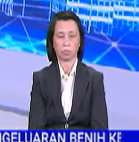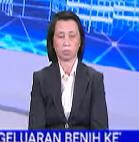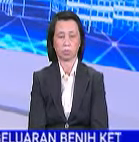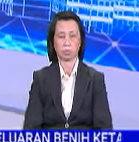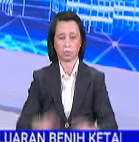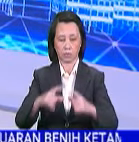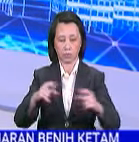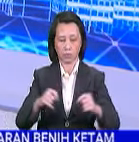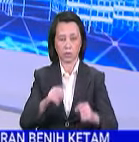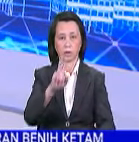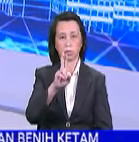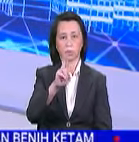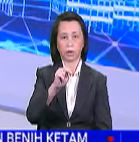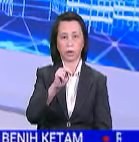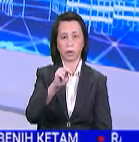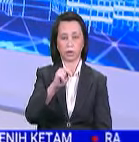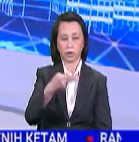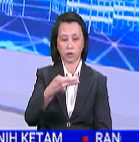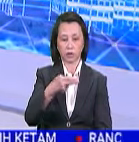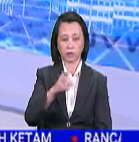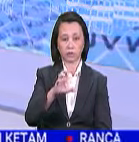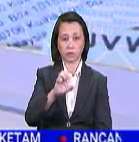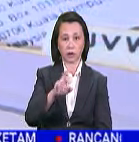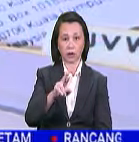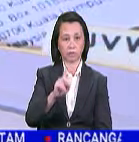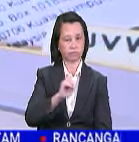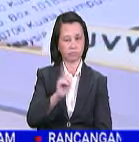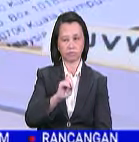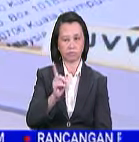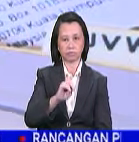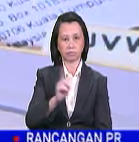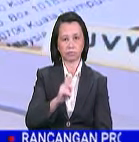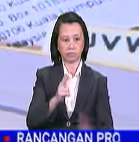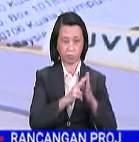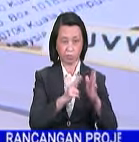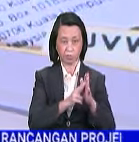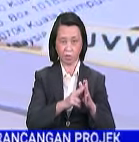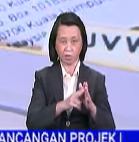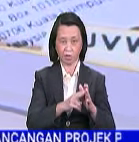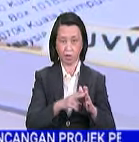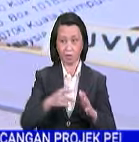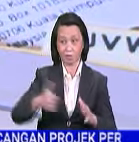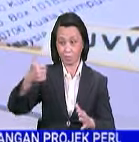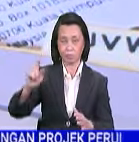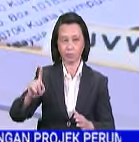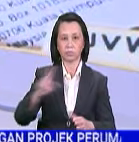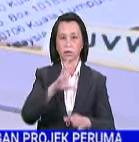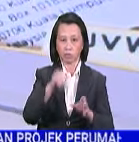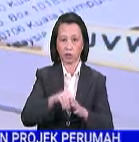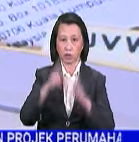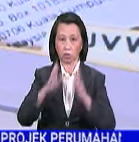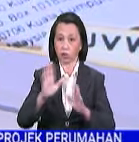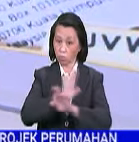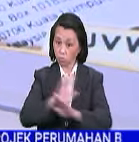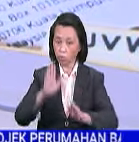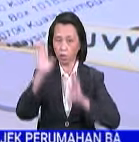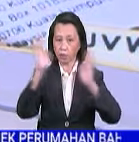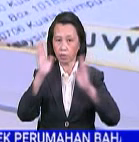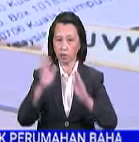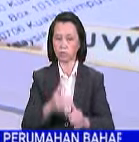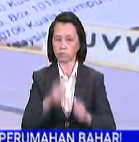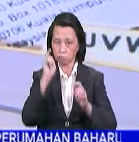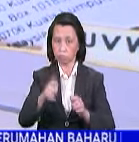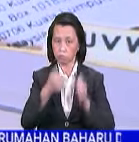Pemegang kad UNHCR tidak kebal di sisi undang-undang. Sebaliknya, sesiapa sahaja termasuk warga asing di negara ini